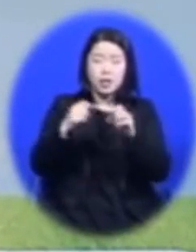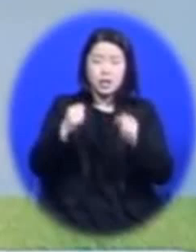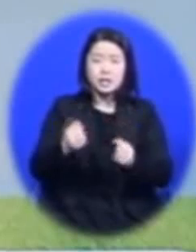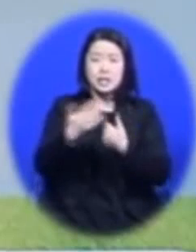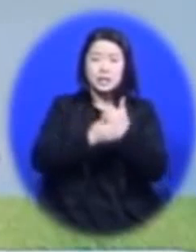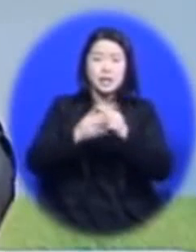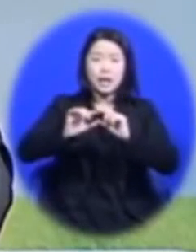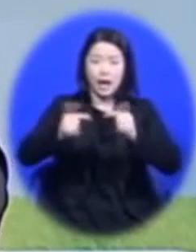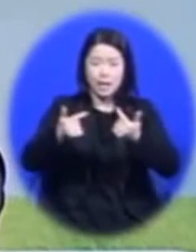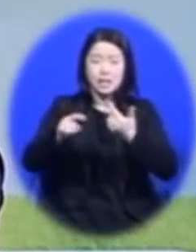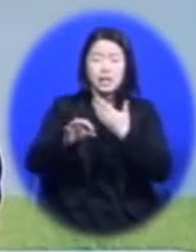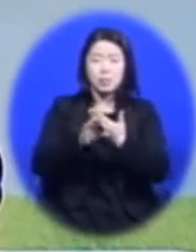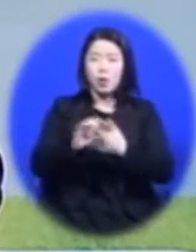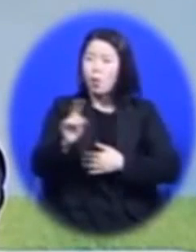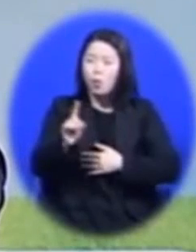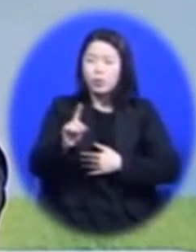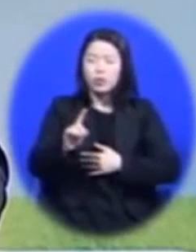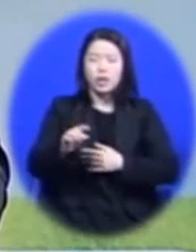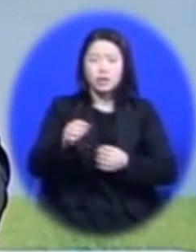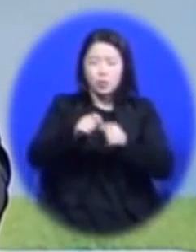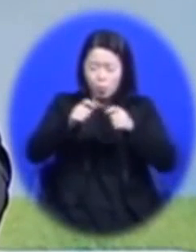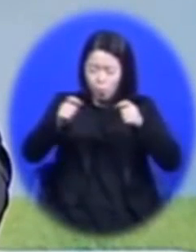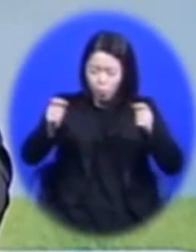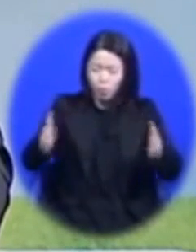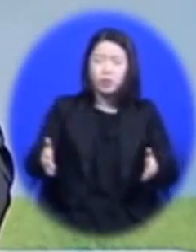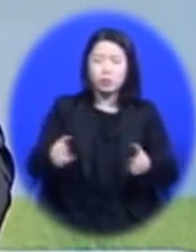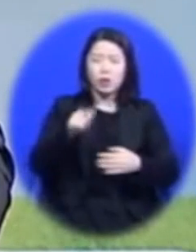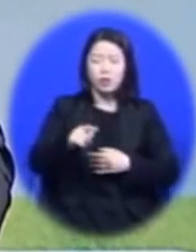아니었다면 어떻게 거기서 믿음을 지키고 살았겠습니까?